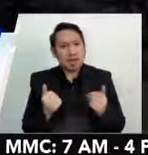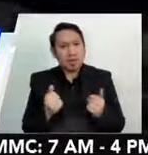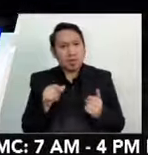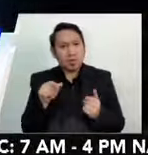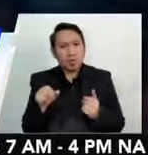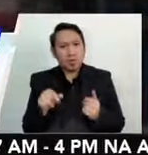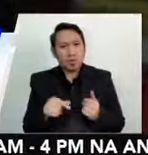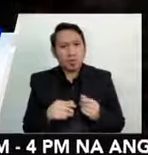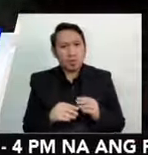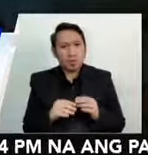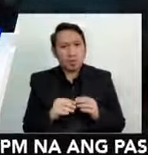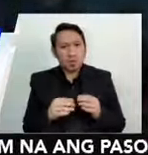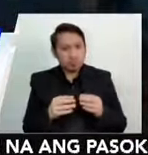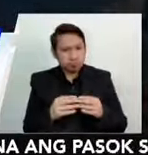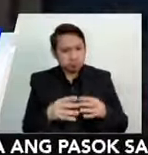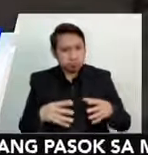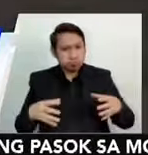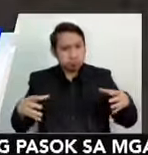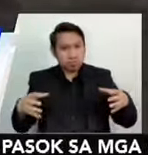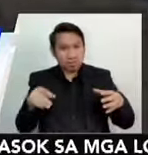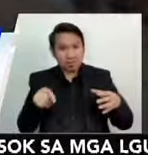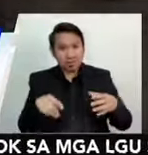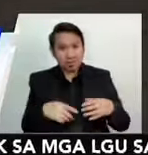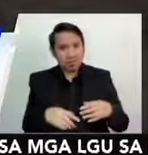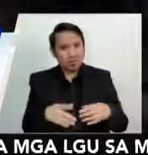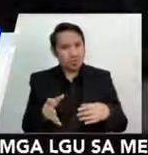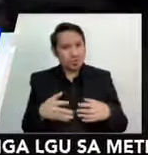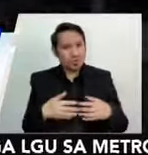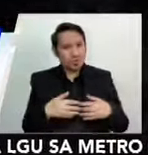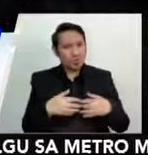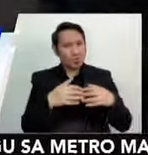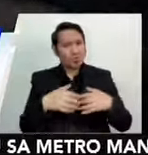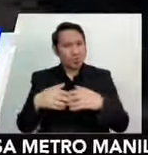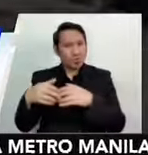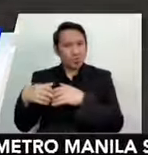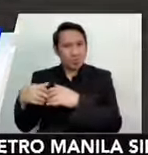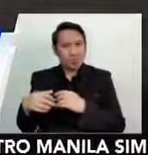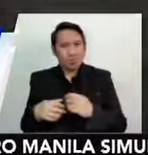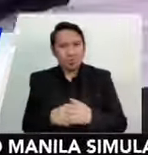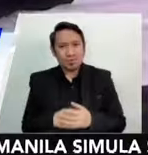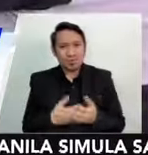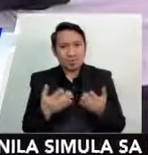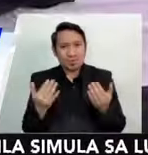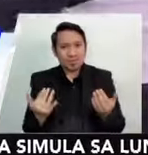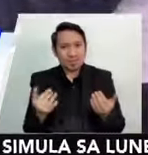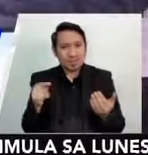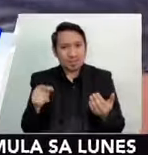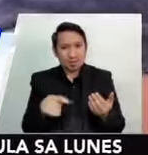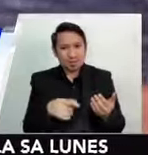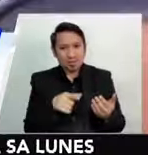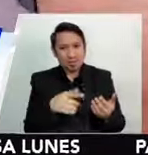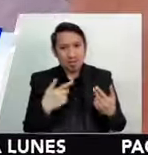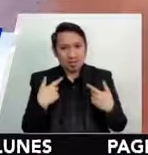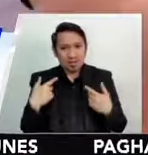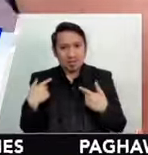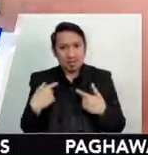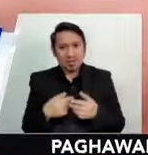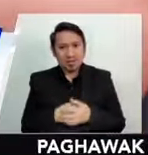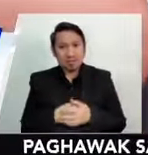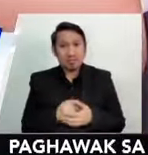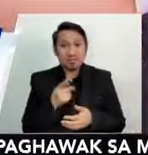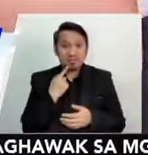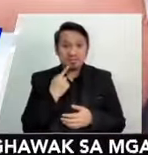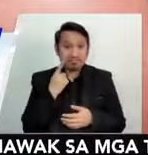o pop-up pool na nagsulputang parang mga kaputi ngayong tag-init? Para kay John Lawrence,